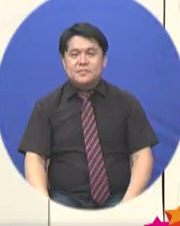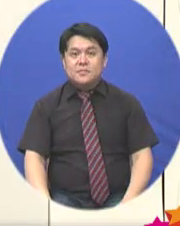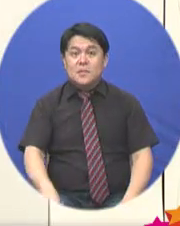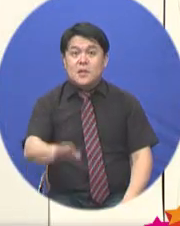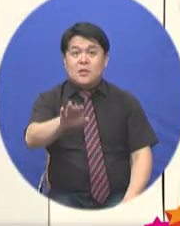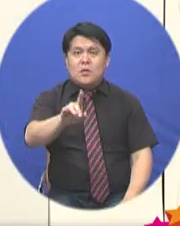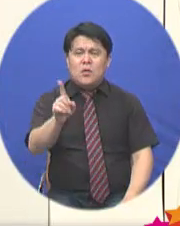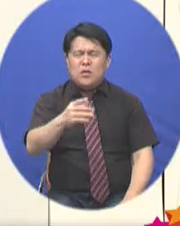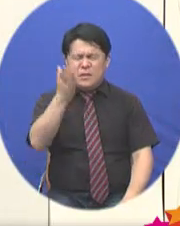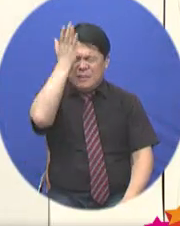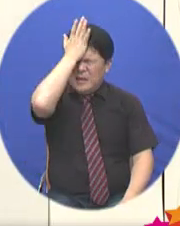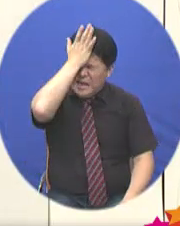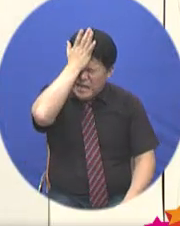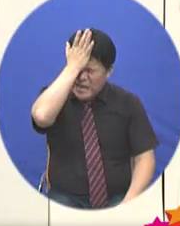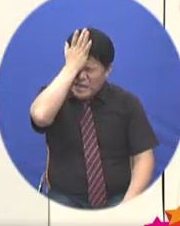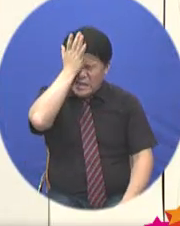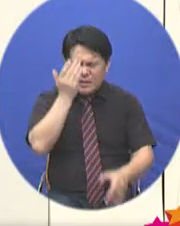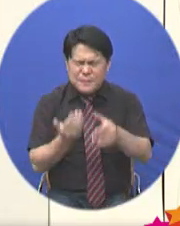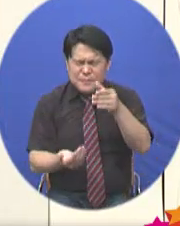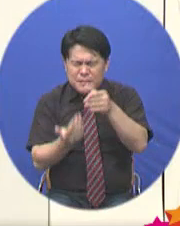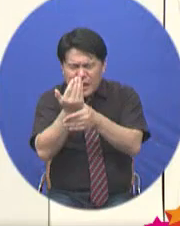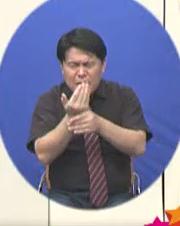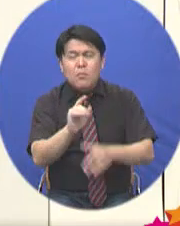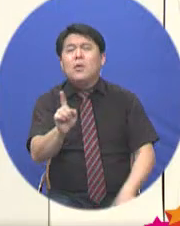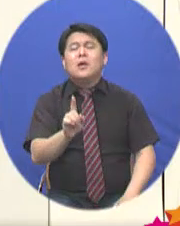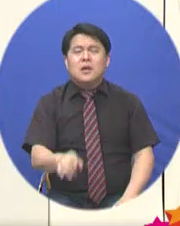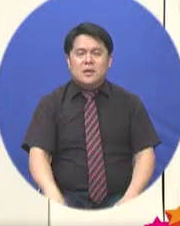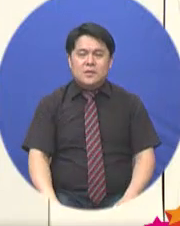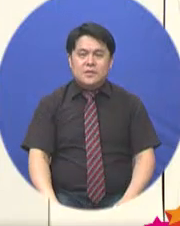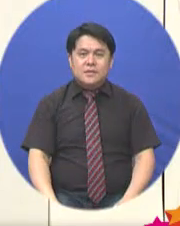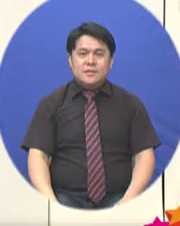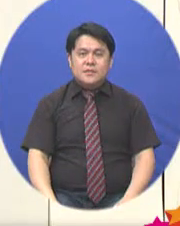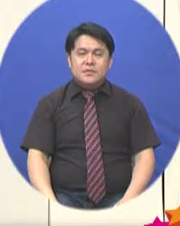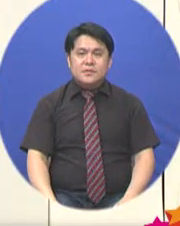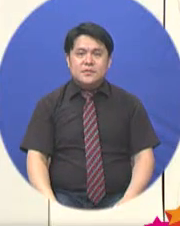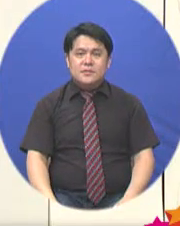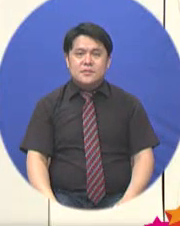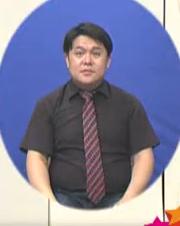그러다 부닥치고 뭐 이렇게 사고가 나면 어떡해요?